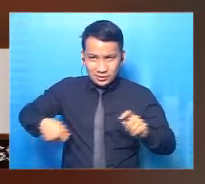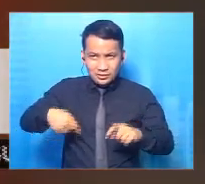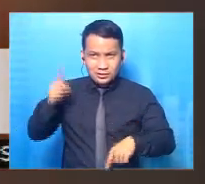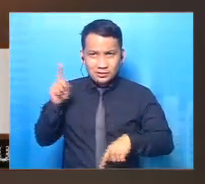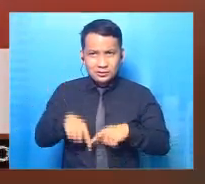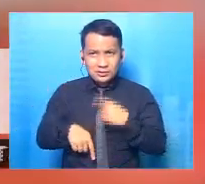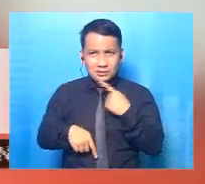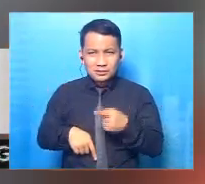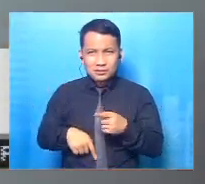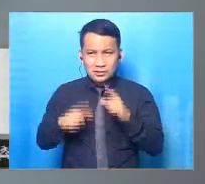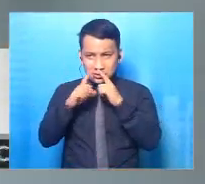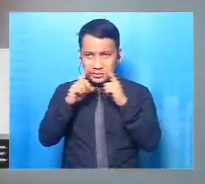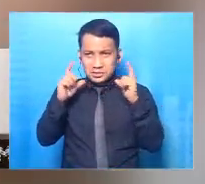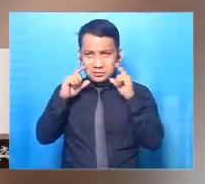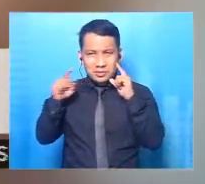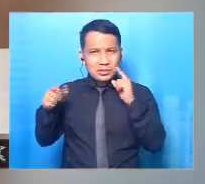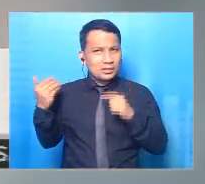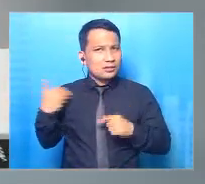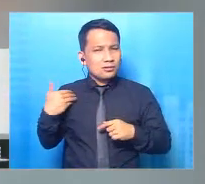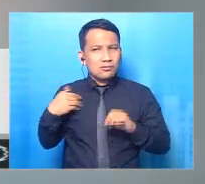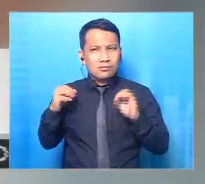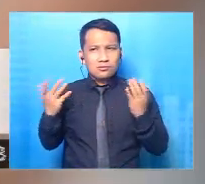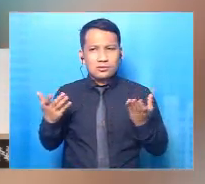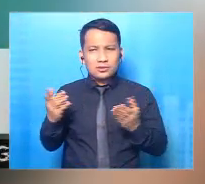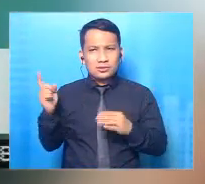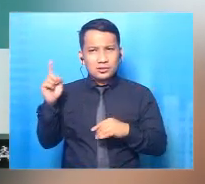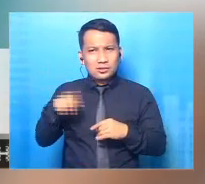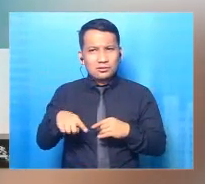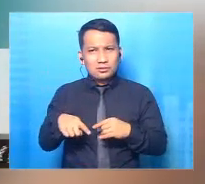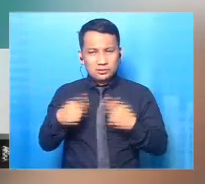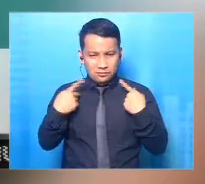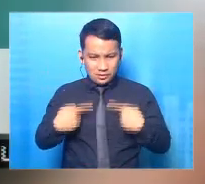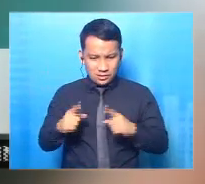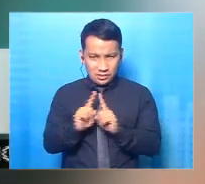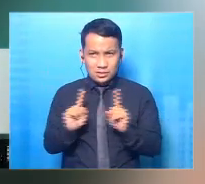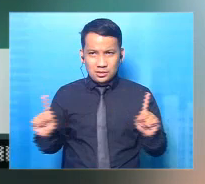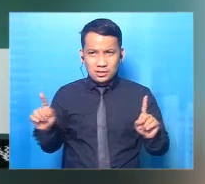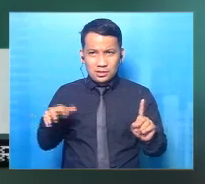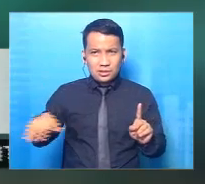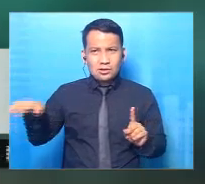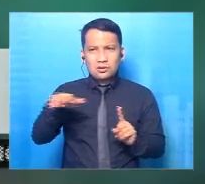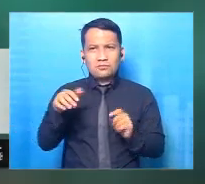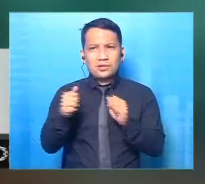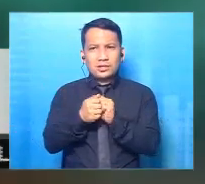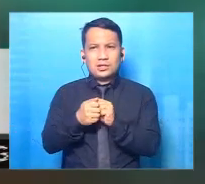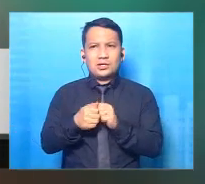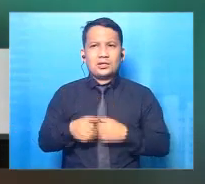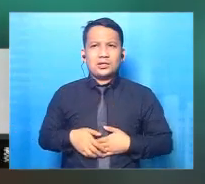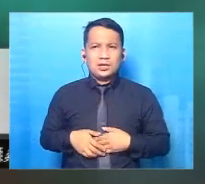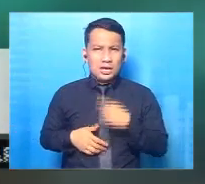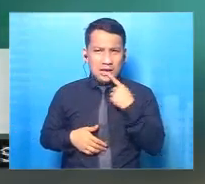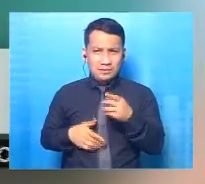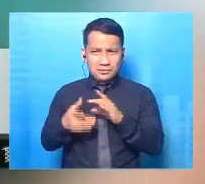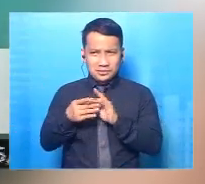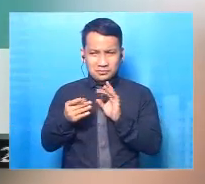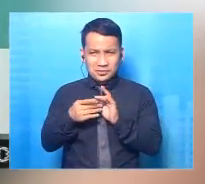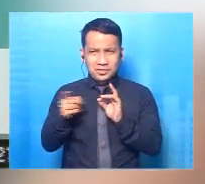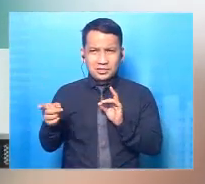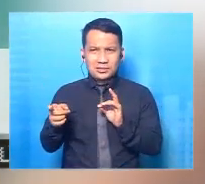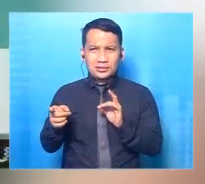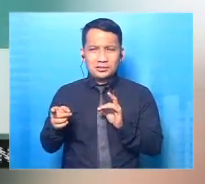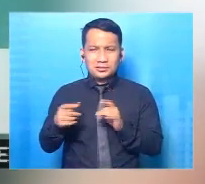Hindi rin umano nakasuot ang face mask si Reyes at hindi rin naka-physical distancing ang mga kasama niya. Paliwanag ni